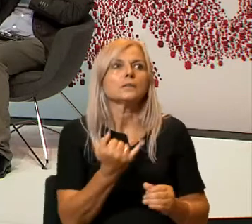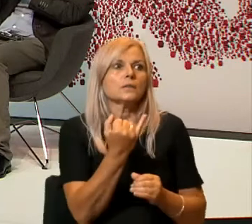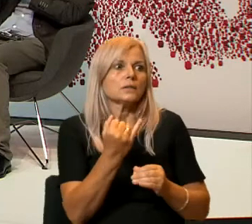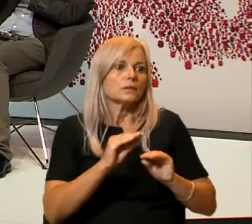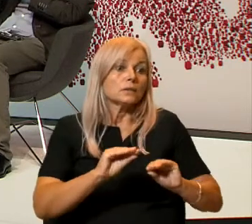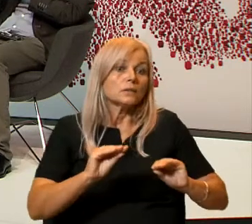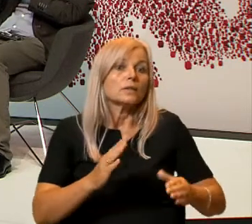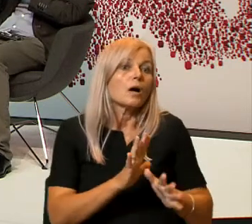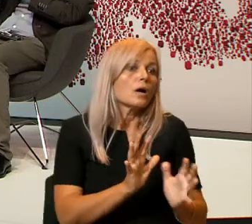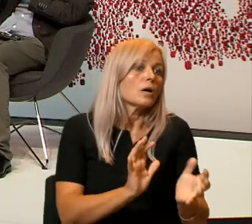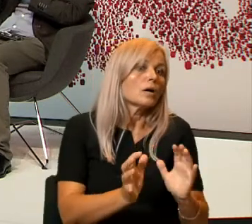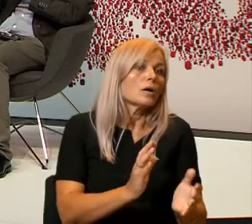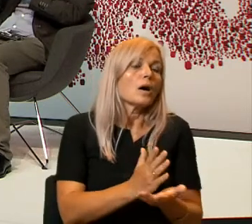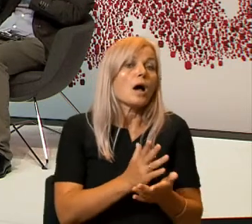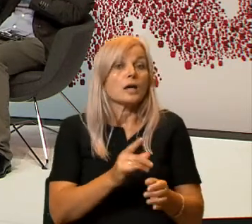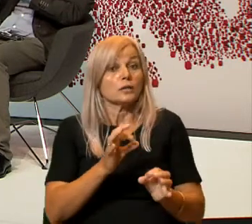zostało